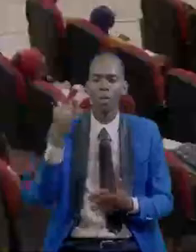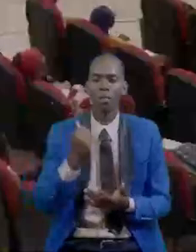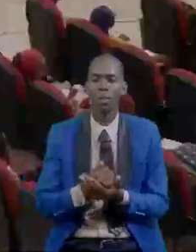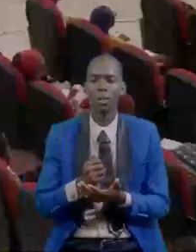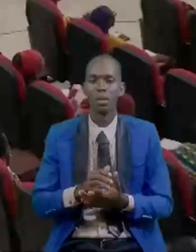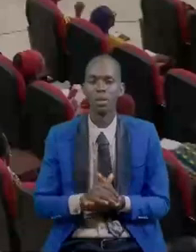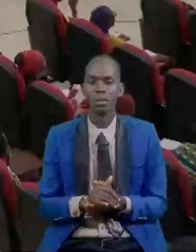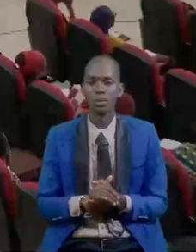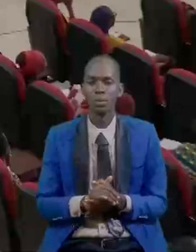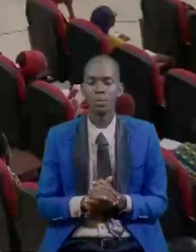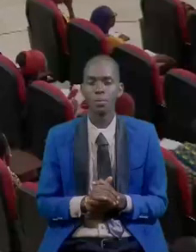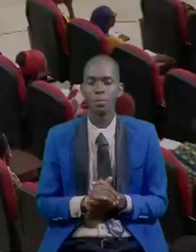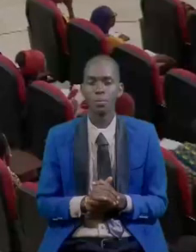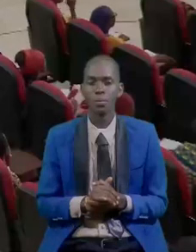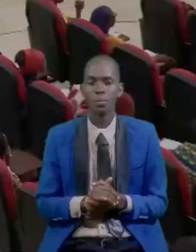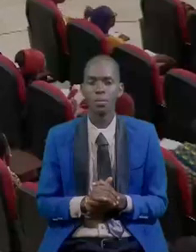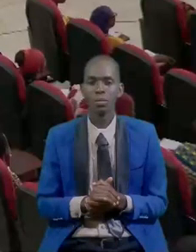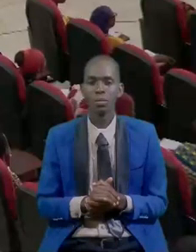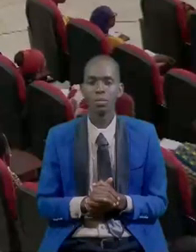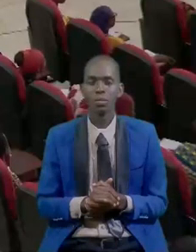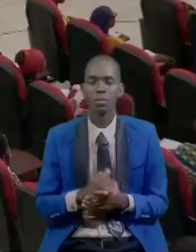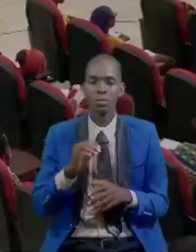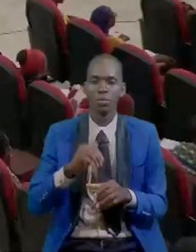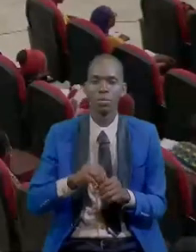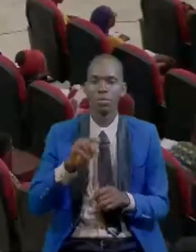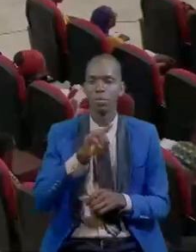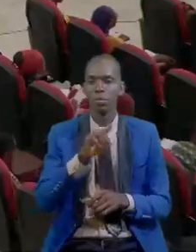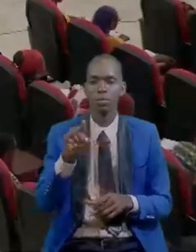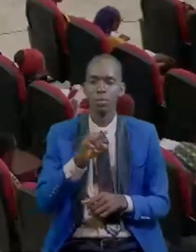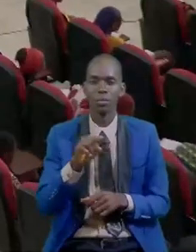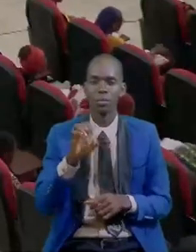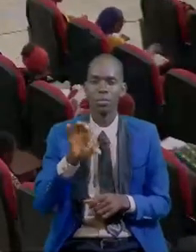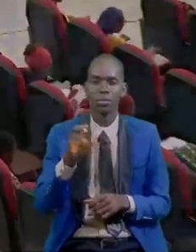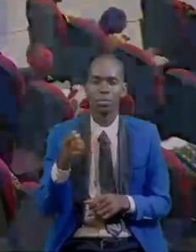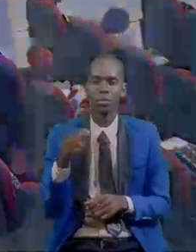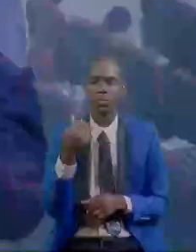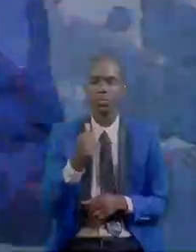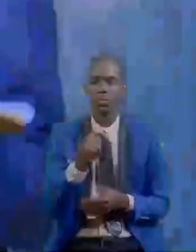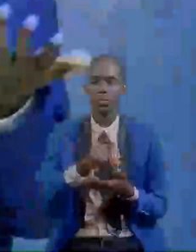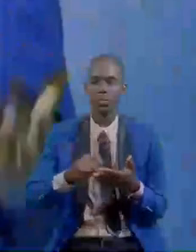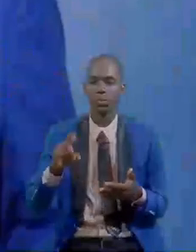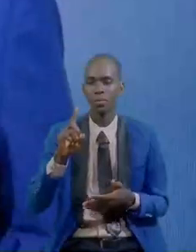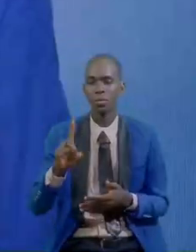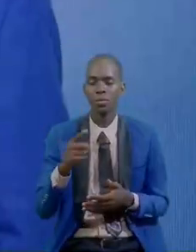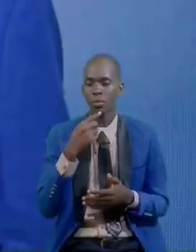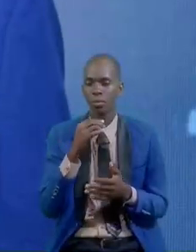Donne la mère qui te poussera l'action. En Zacharie, au chapitre 10, verset 1.